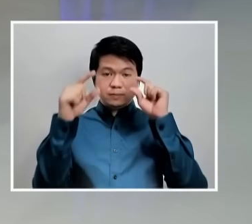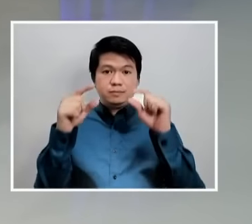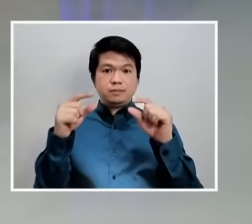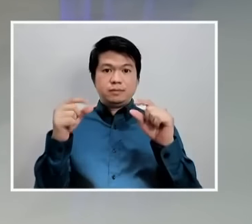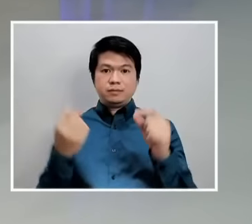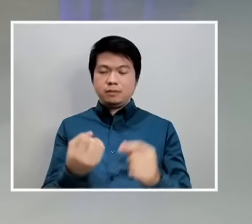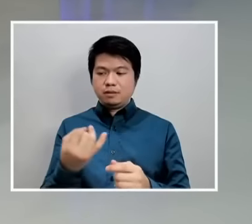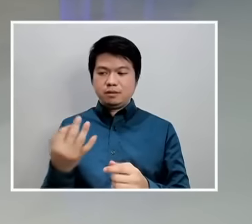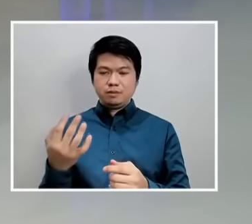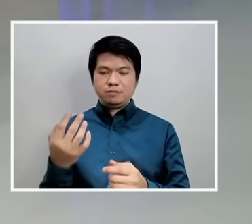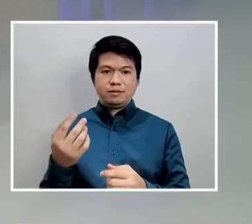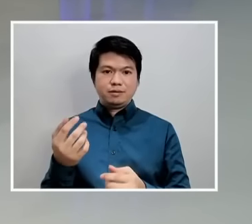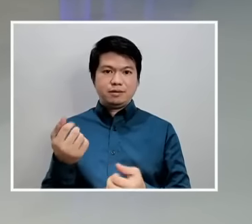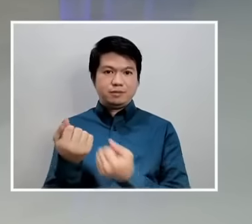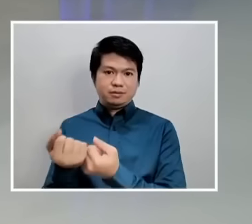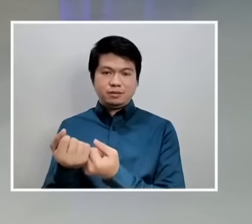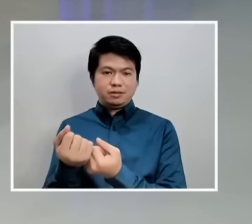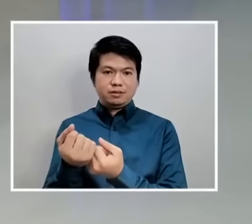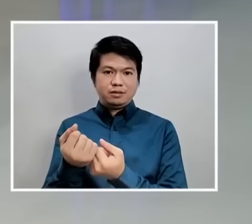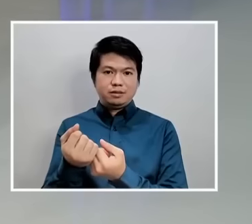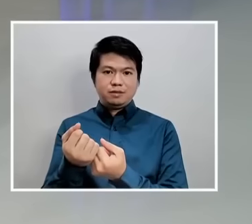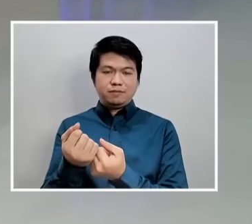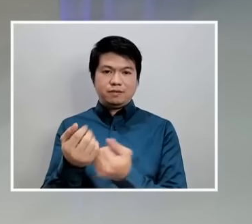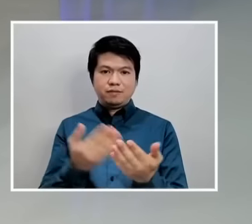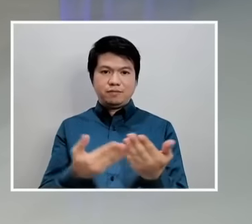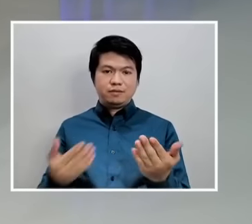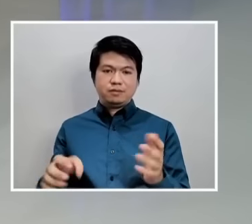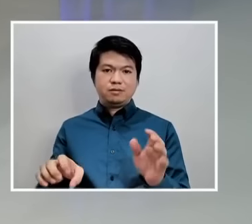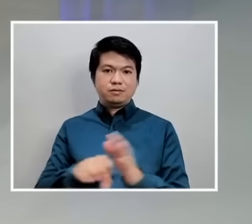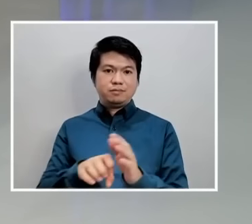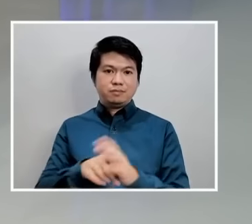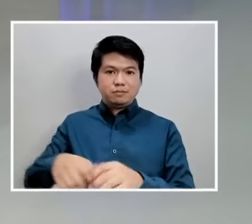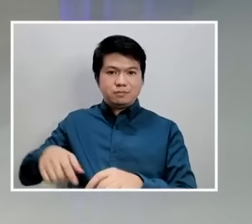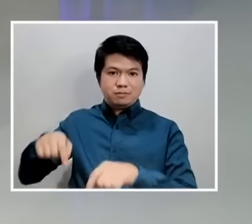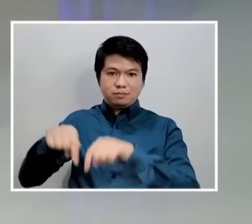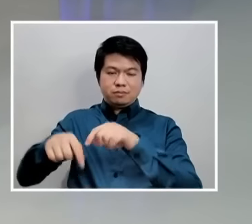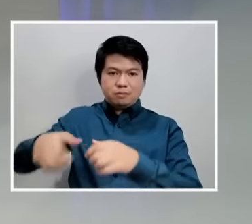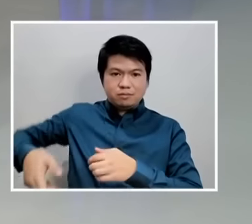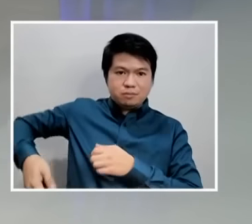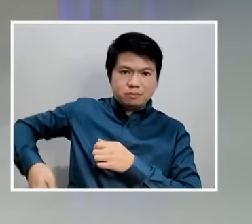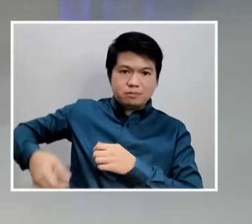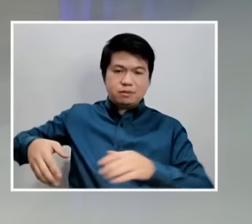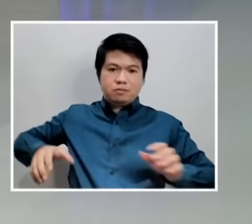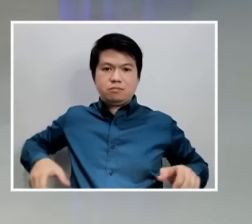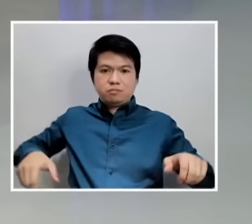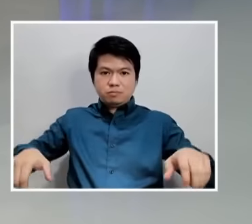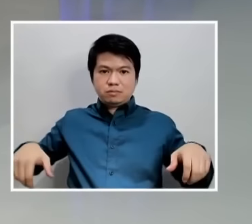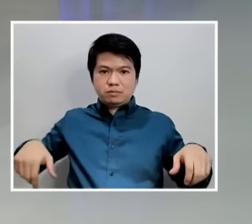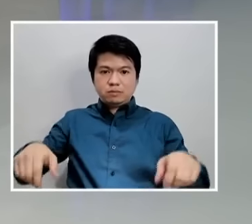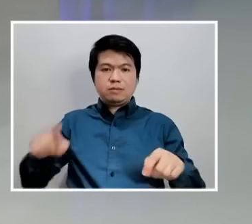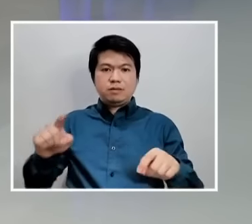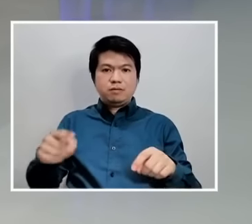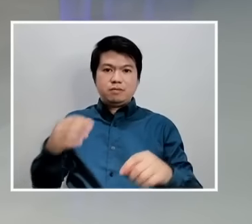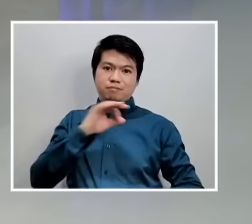assistive device tulad ng wheelchair at saklay sa mga benepisyo para sa mga miyembro nito